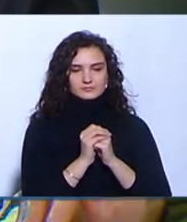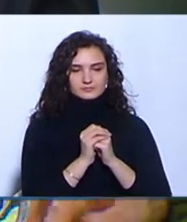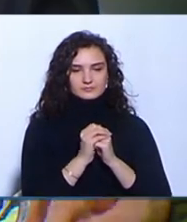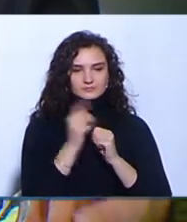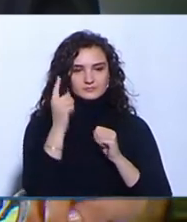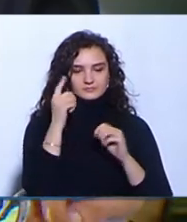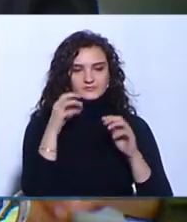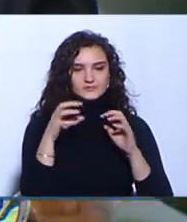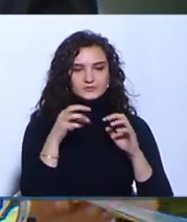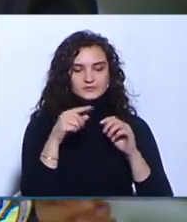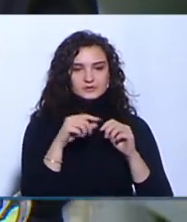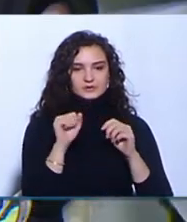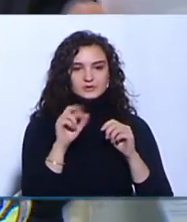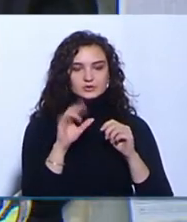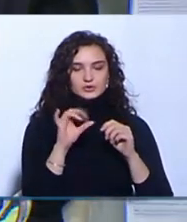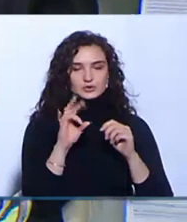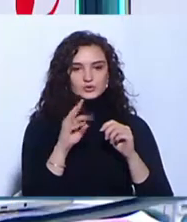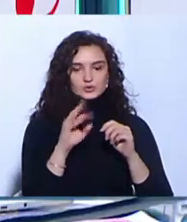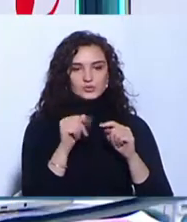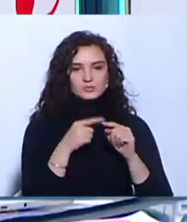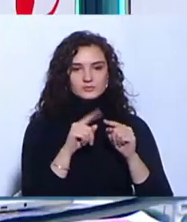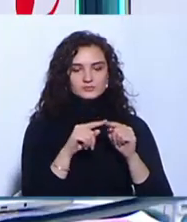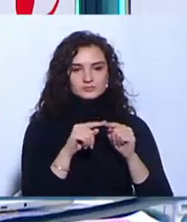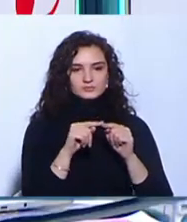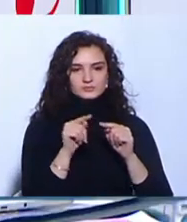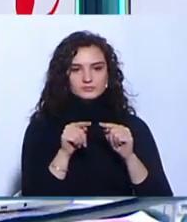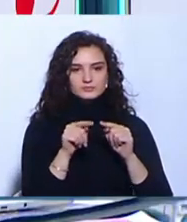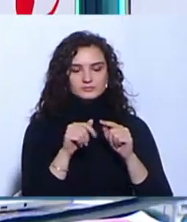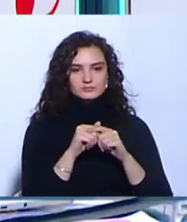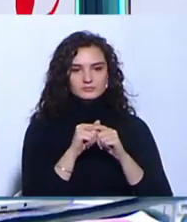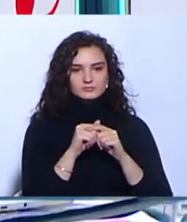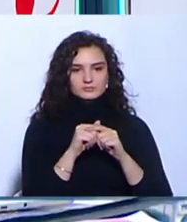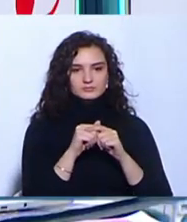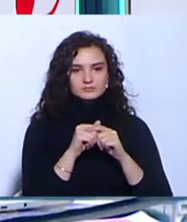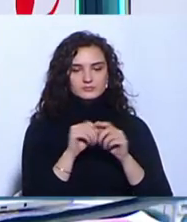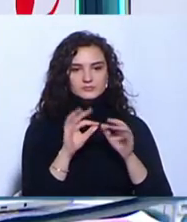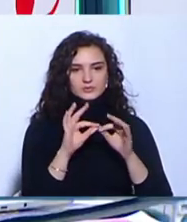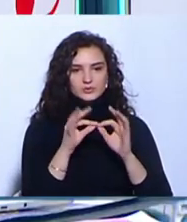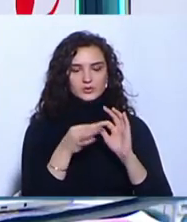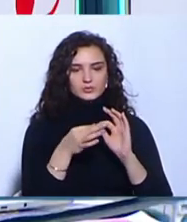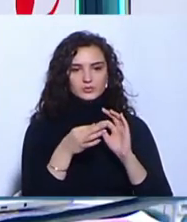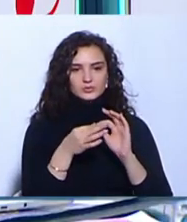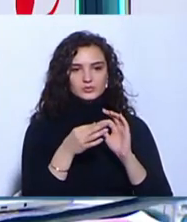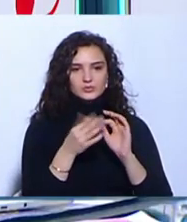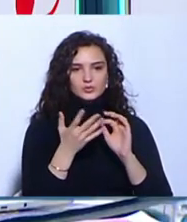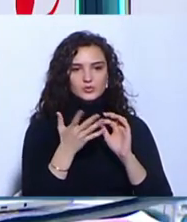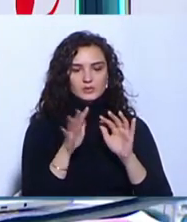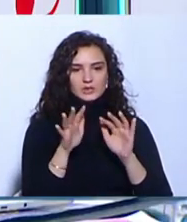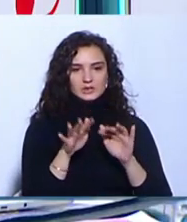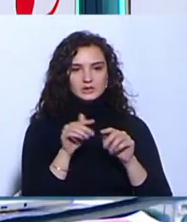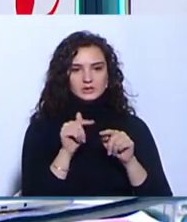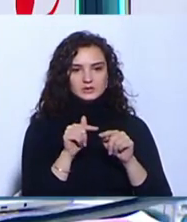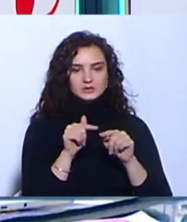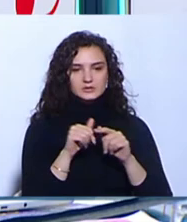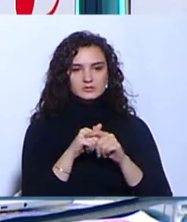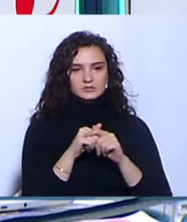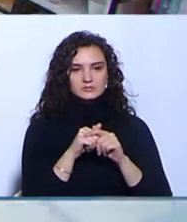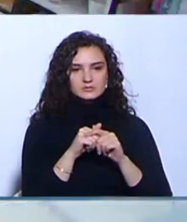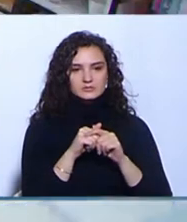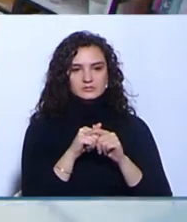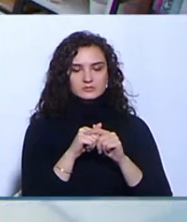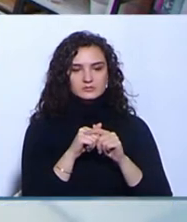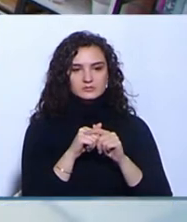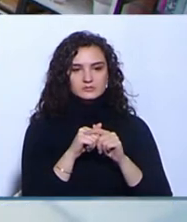ტვინის ადენომა თქვენ და დაგვიზუსტოთ. ალბათ ჰიპოფიზის ადენომა, ხო? კონკრეტულად რომელი ზონის? ალბათ ჰიპოფიზის